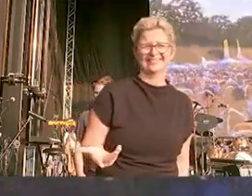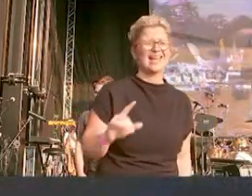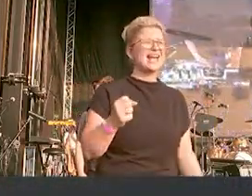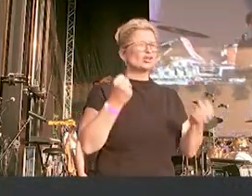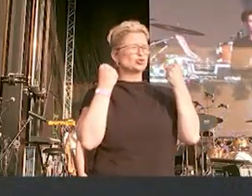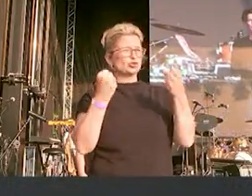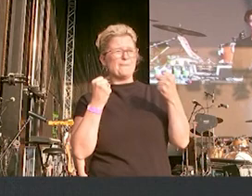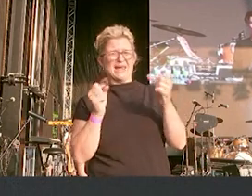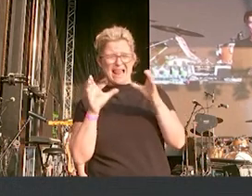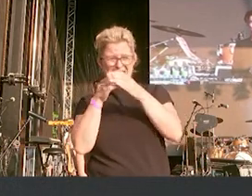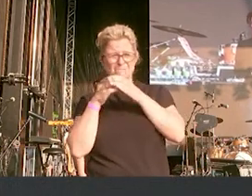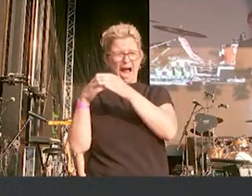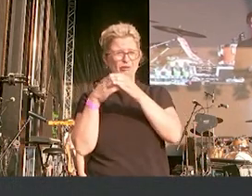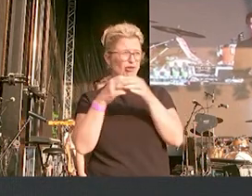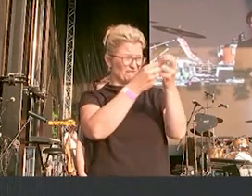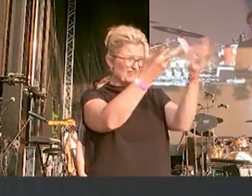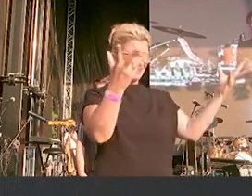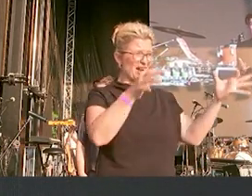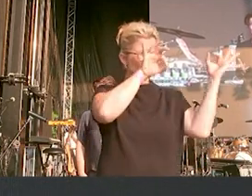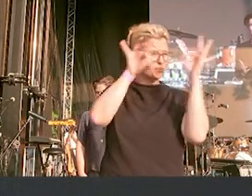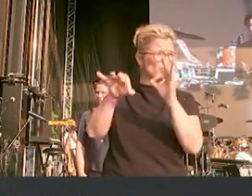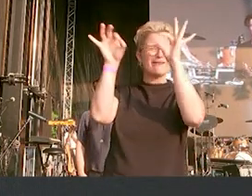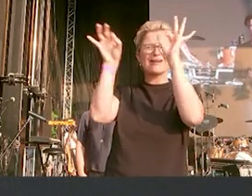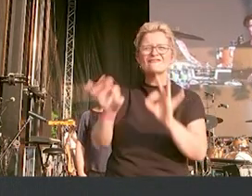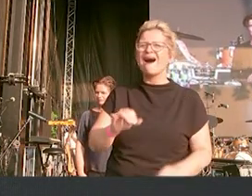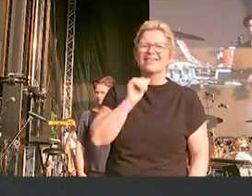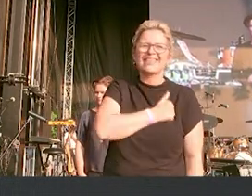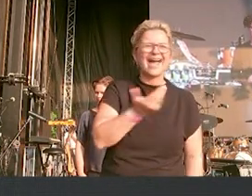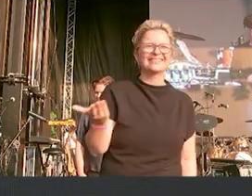stabilen Gemeinschaft, sondern die Vielfalt ist.